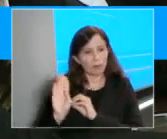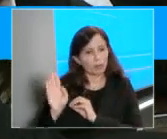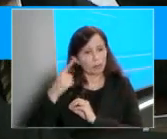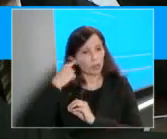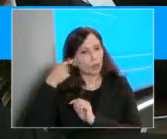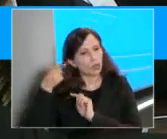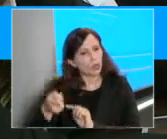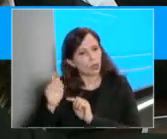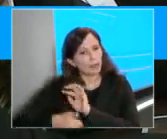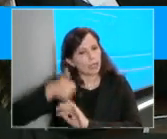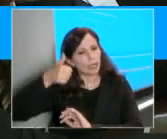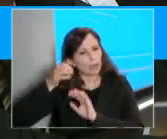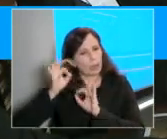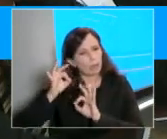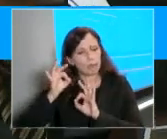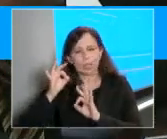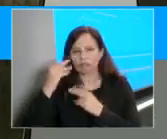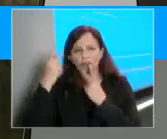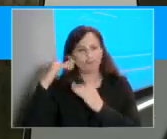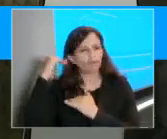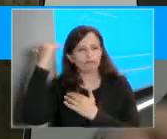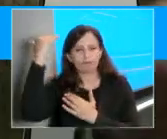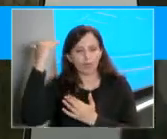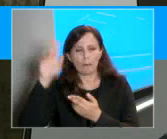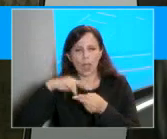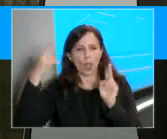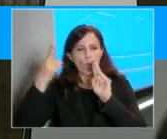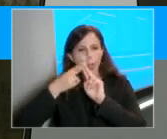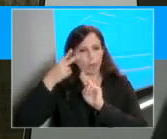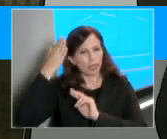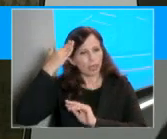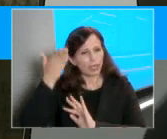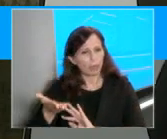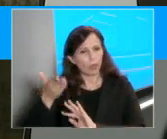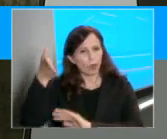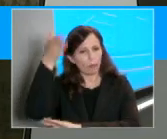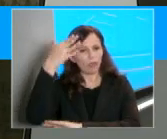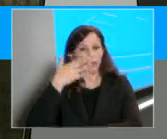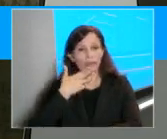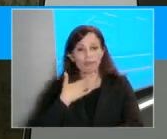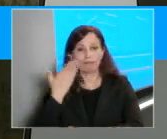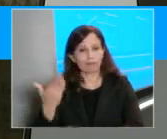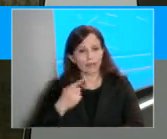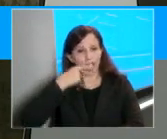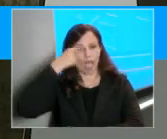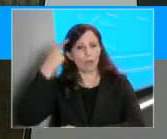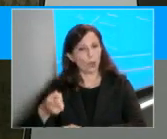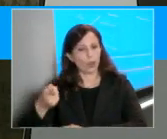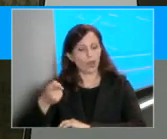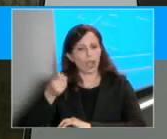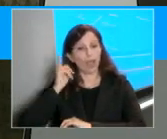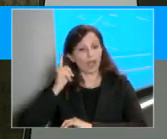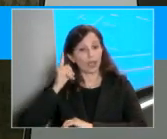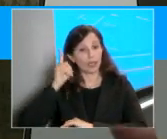יודעים שהוא מנהיג באמת בחסד עליון בעולם, יודעים בו, מדינת ישראל גאה בכזה ראש ממשלה, אבל צריך